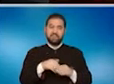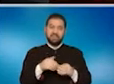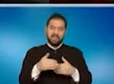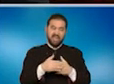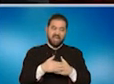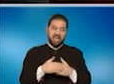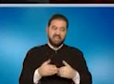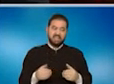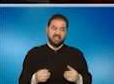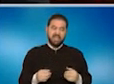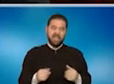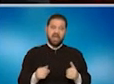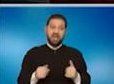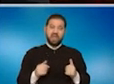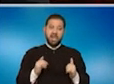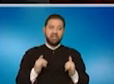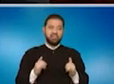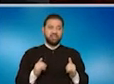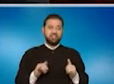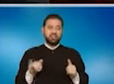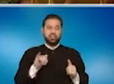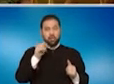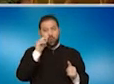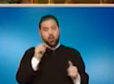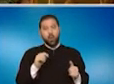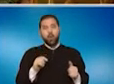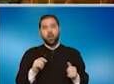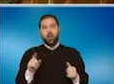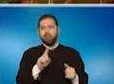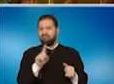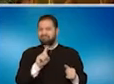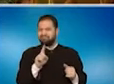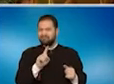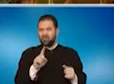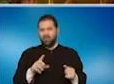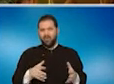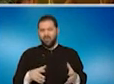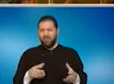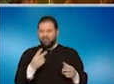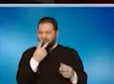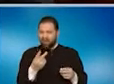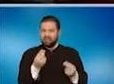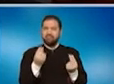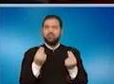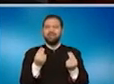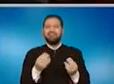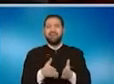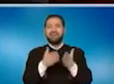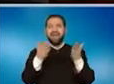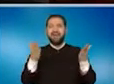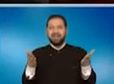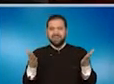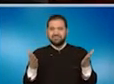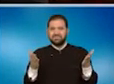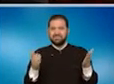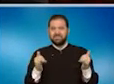fața evidenței, cel care ne socotește o carte nu va ne socoti evidența omului care ajunge la o